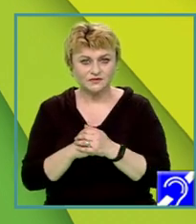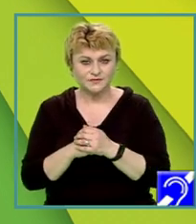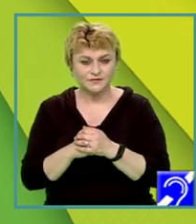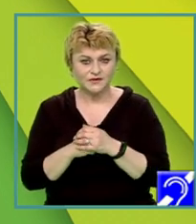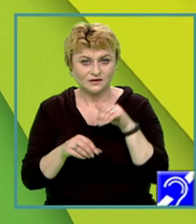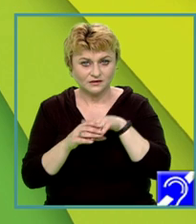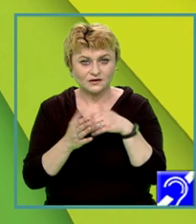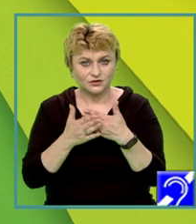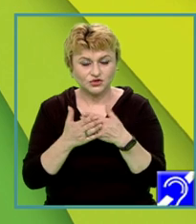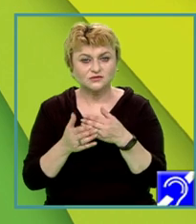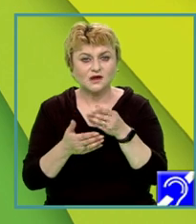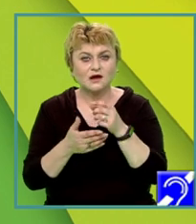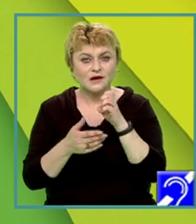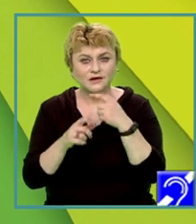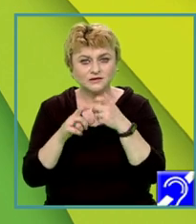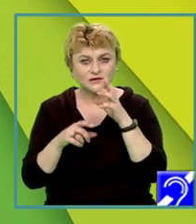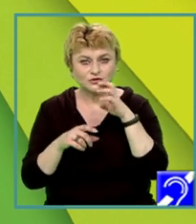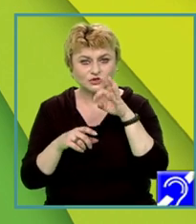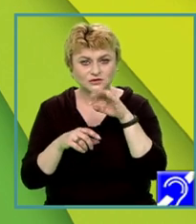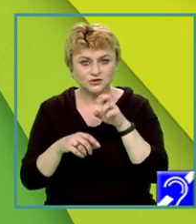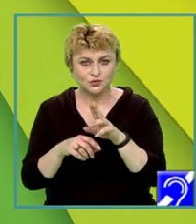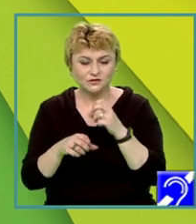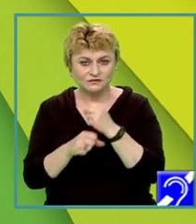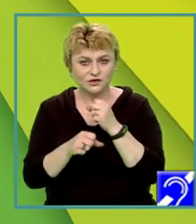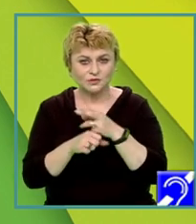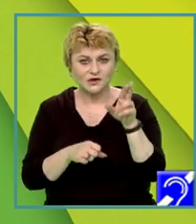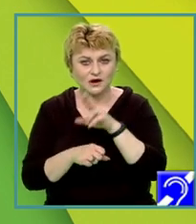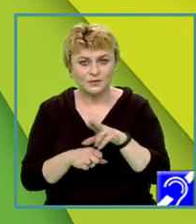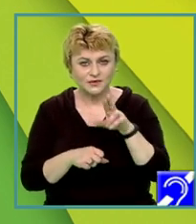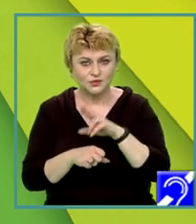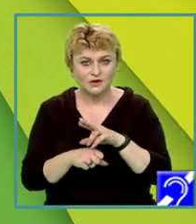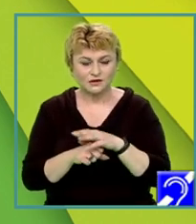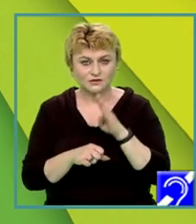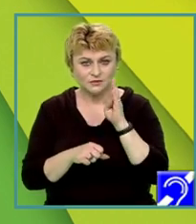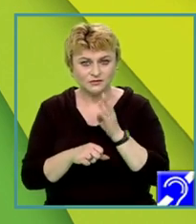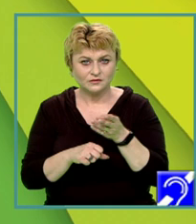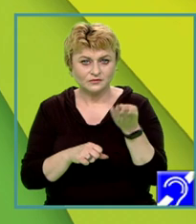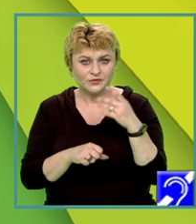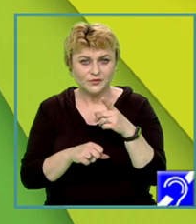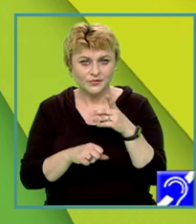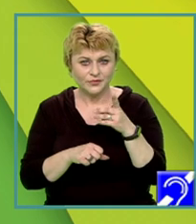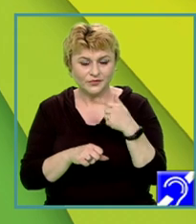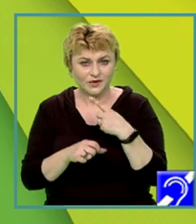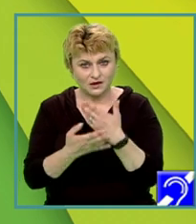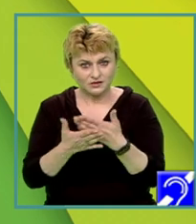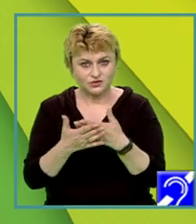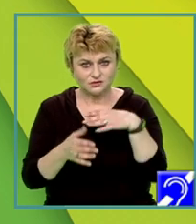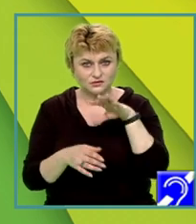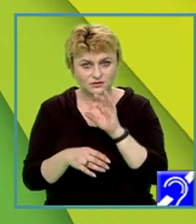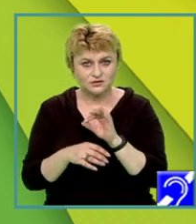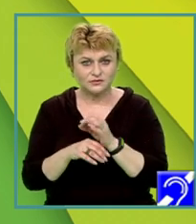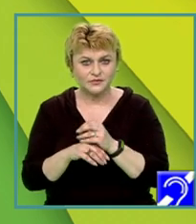în acest exercițiu recapitulăm din nou ne întâlnim cu noțiunea de modul de data aceasta legătura dintre